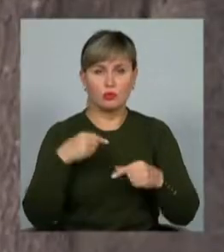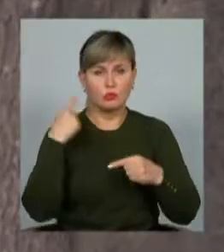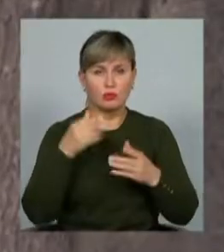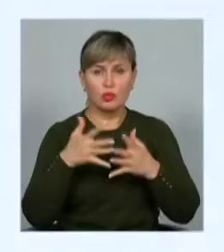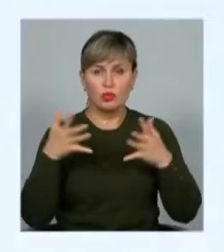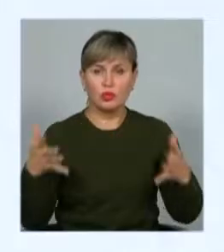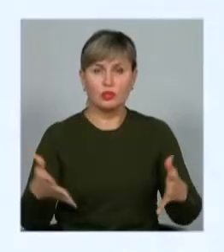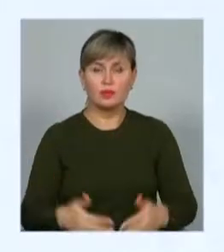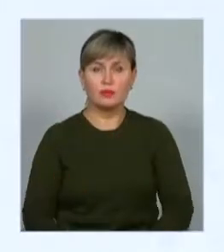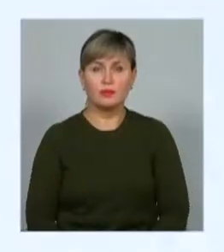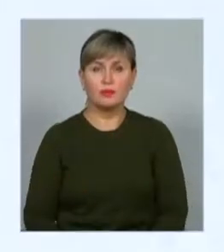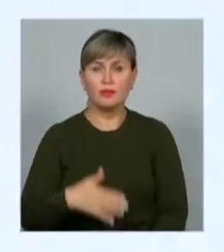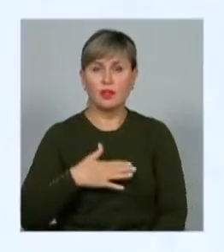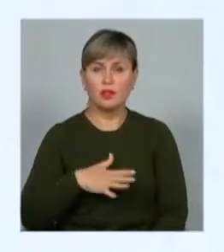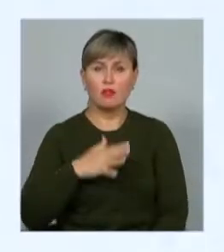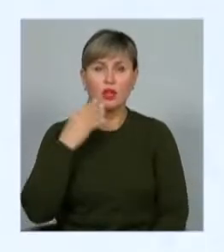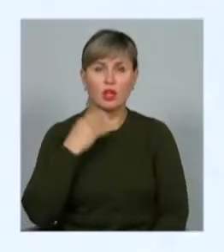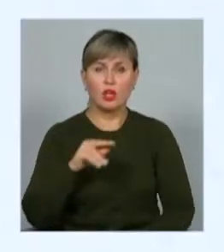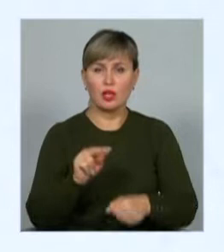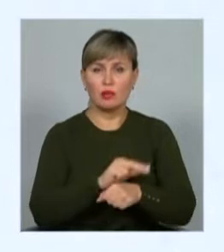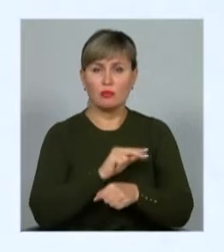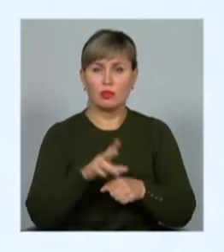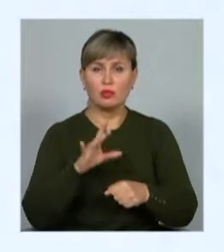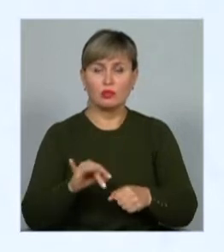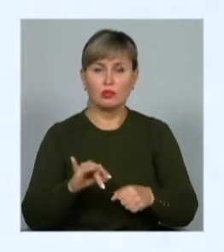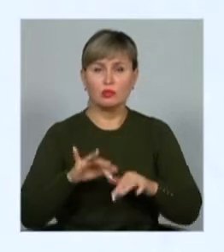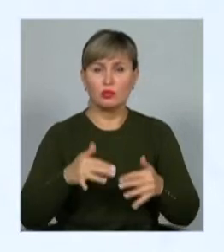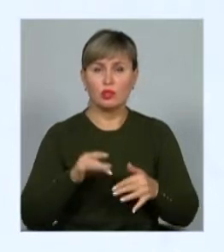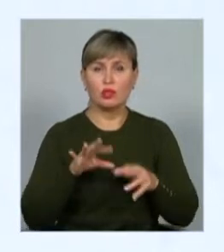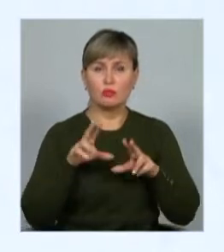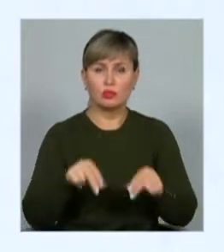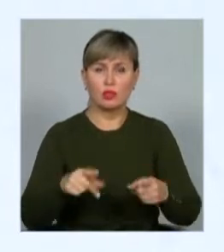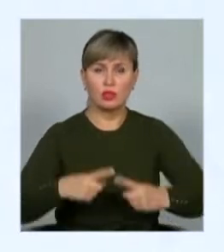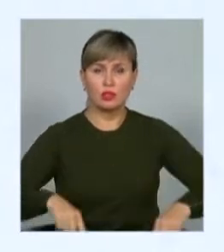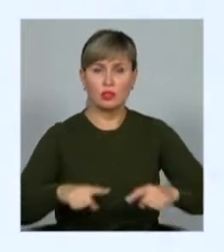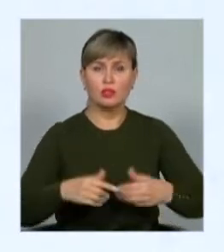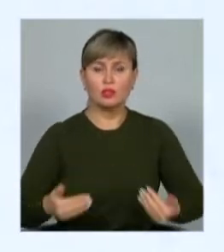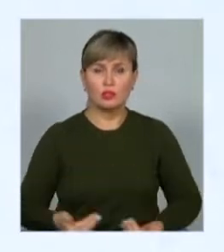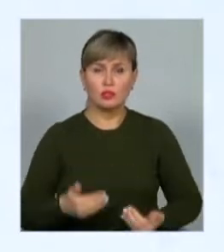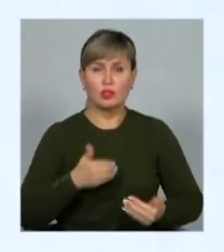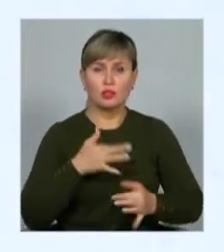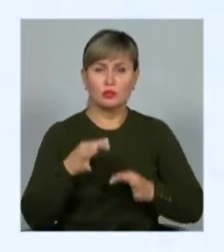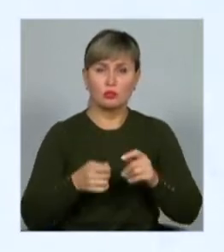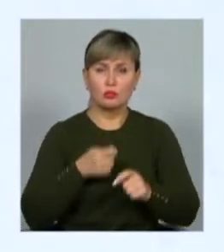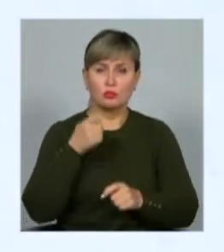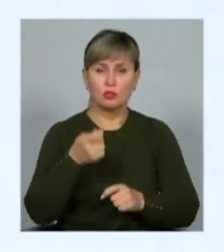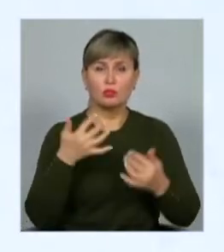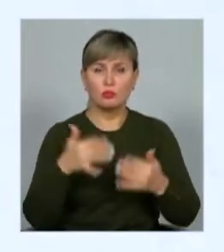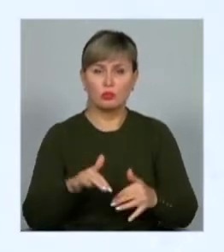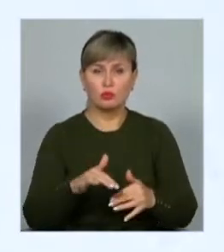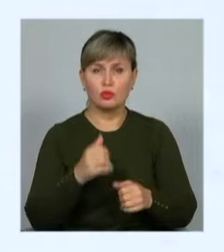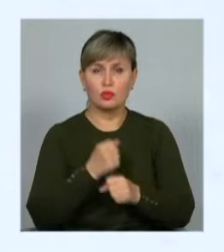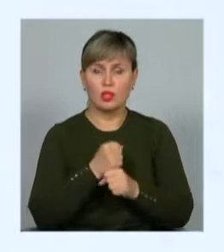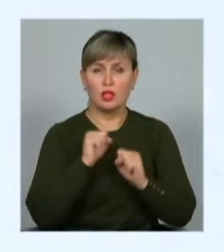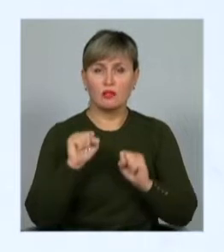деньги. Недовольные качеством ремонта и уставшие от обещания подрядной компании, жители намерены подать в суд. Они уже наняли